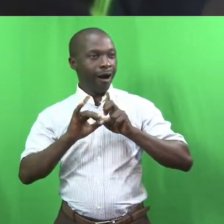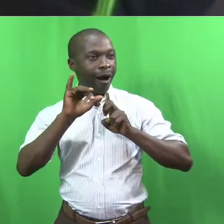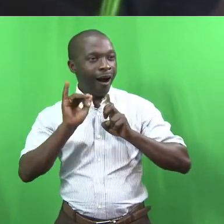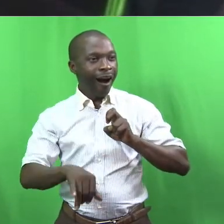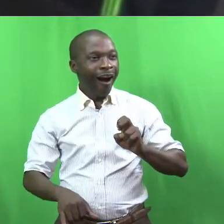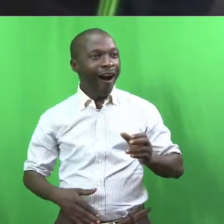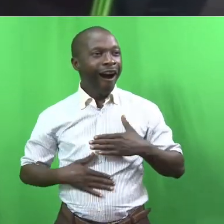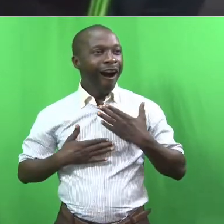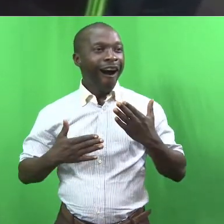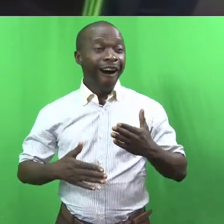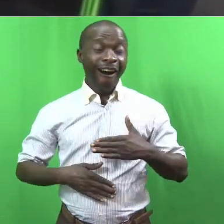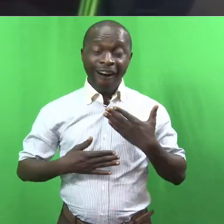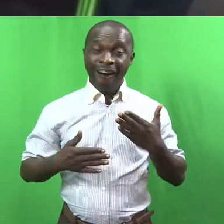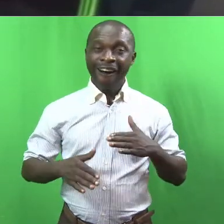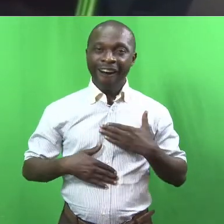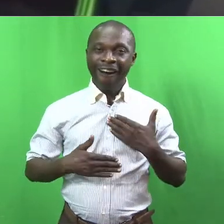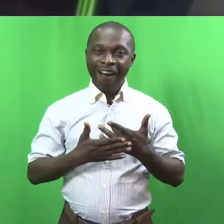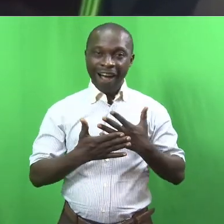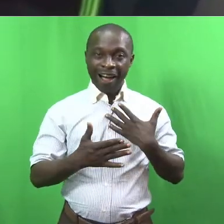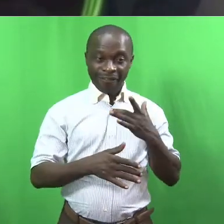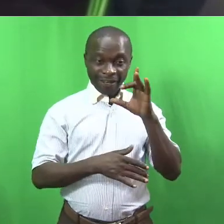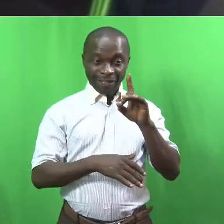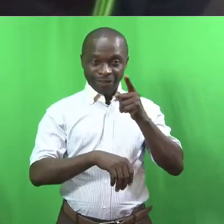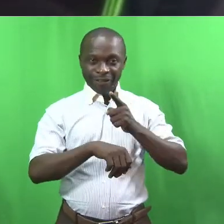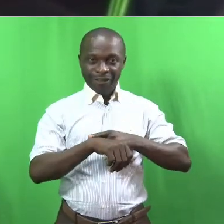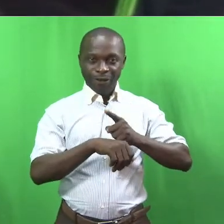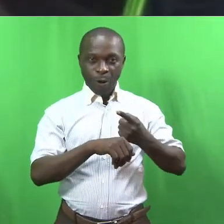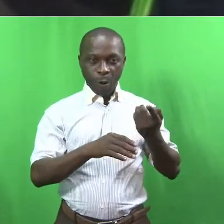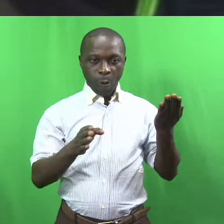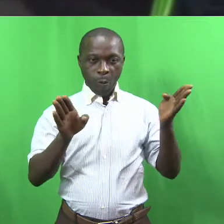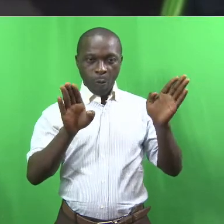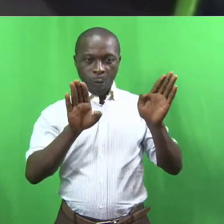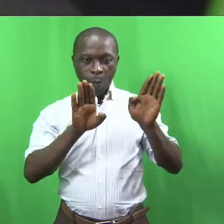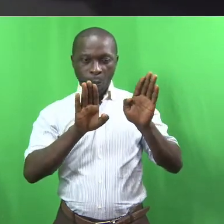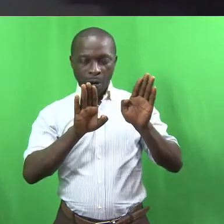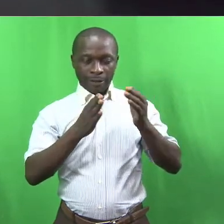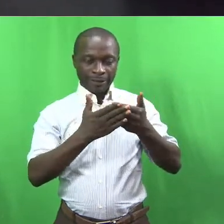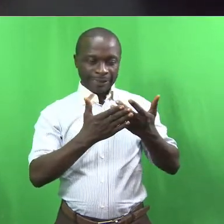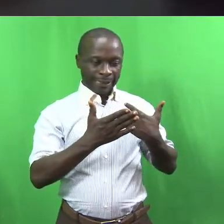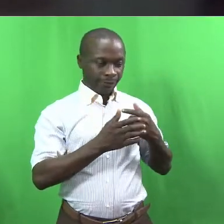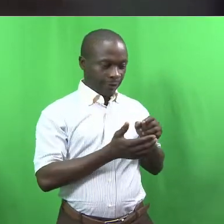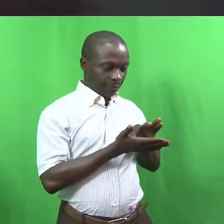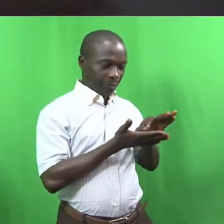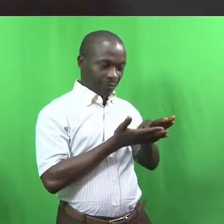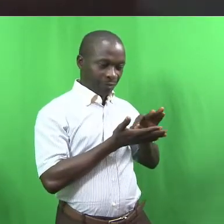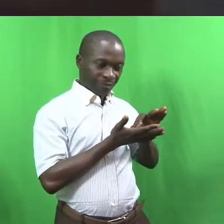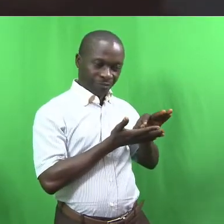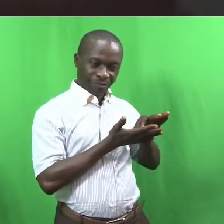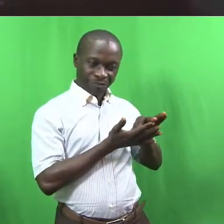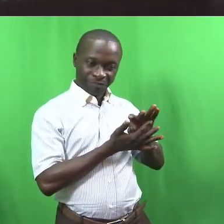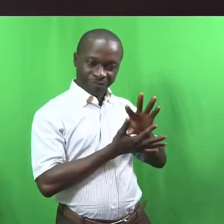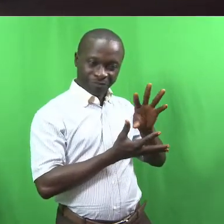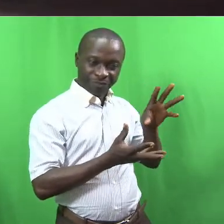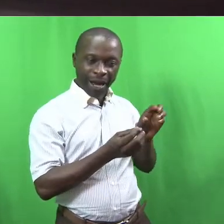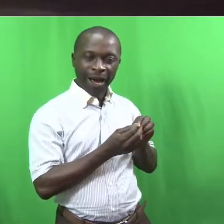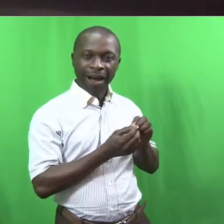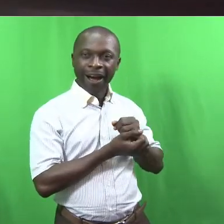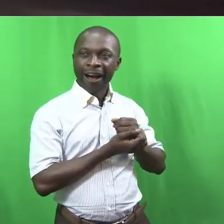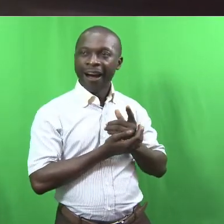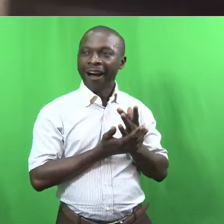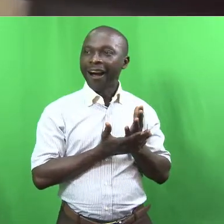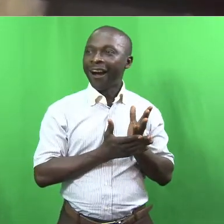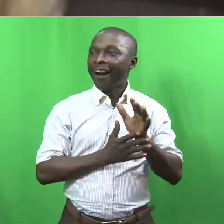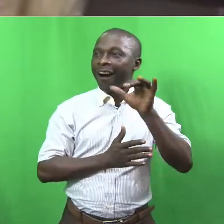18h, l'on a aussitôt procédé au dépouillement du scrutin. Le collège des conseils municipaux a fait 100% du